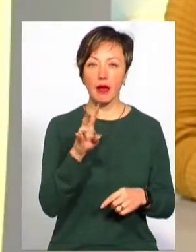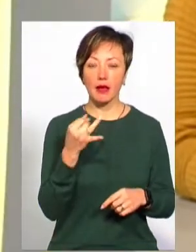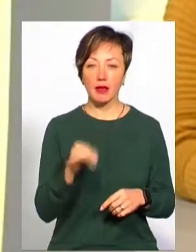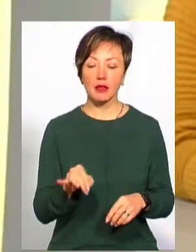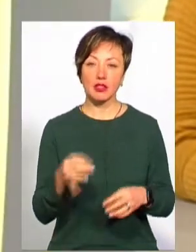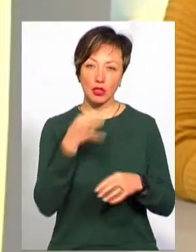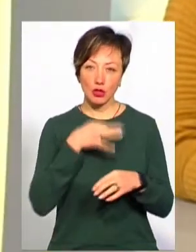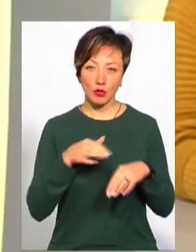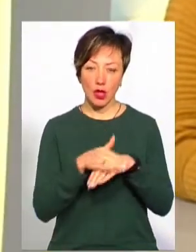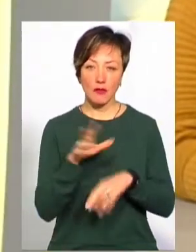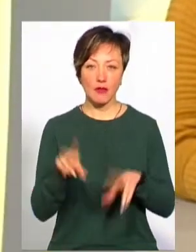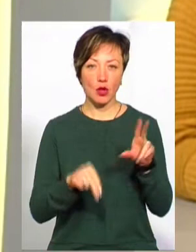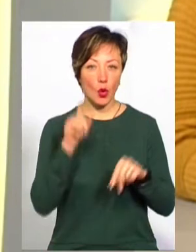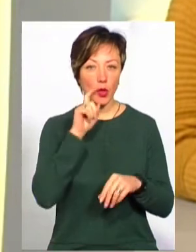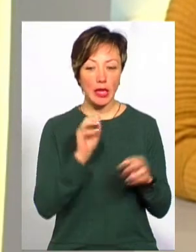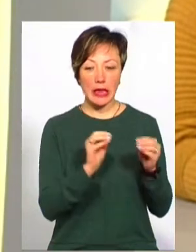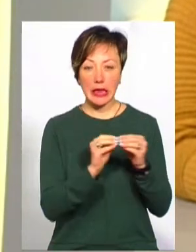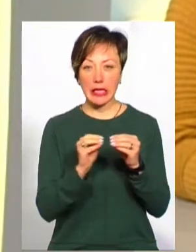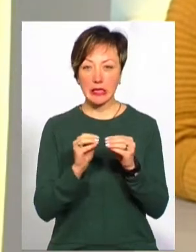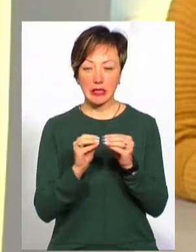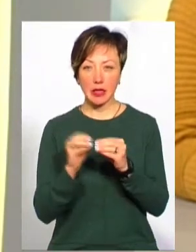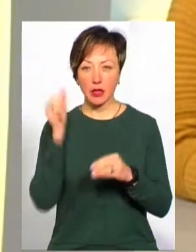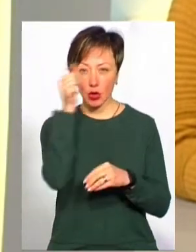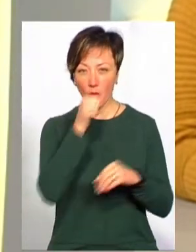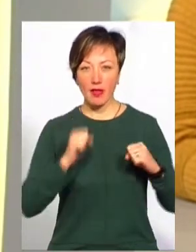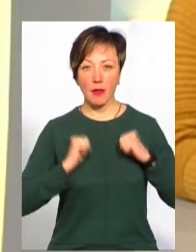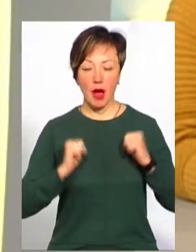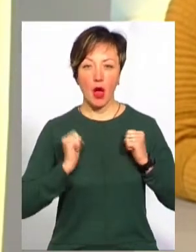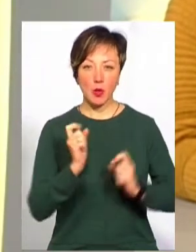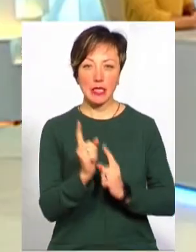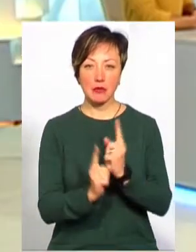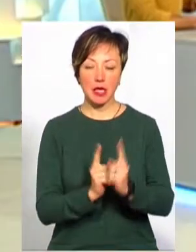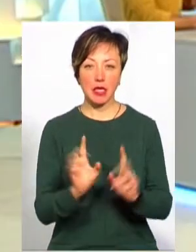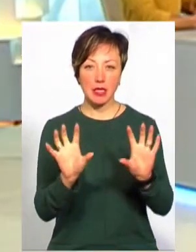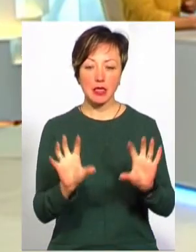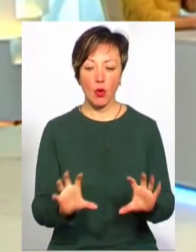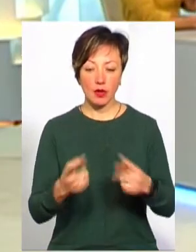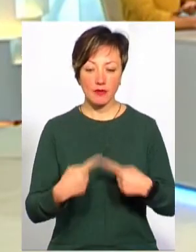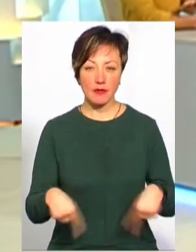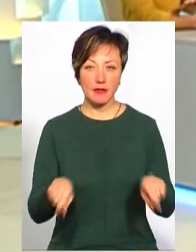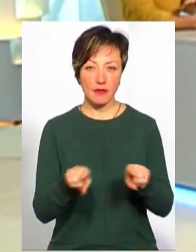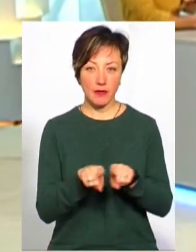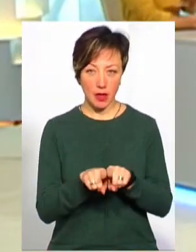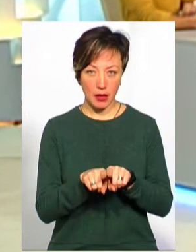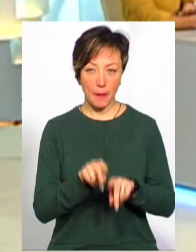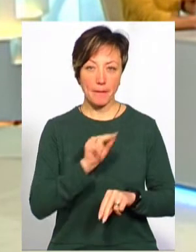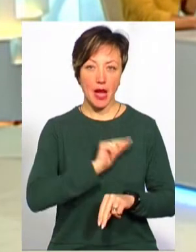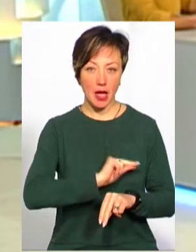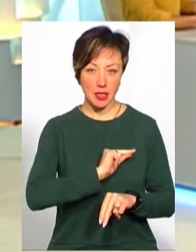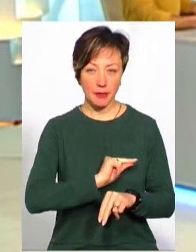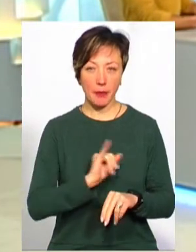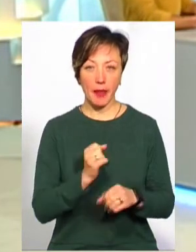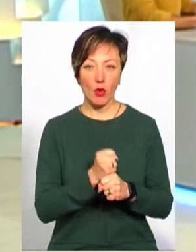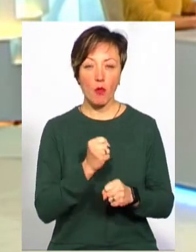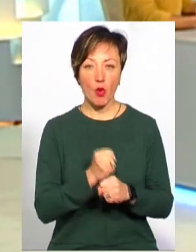ви вважаєте, в Україні вже десятки років намагаються змінити закон у сфері праці